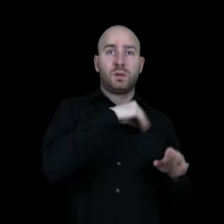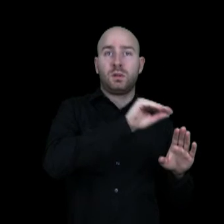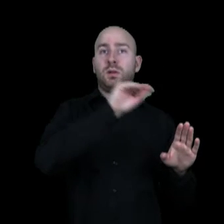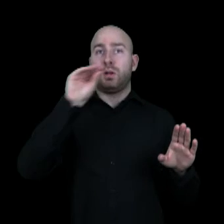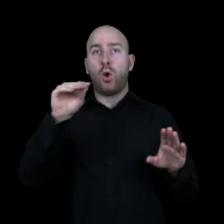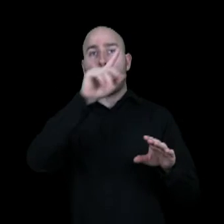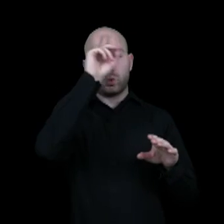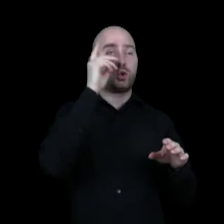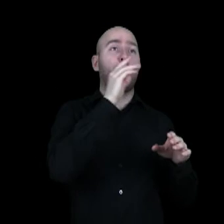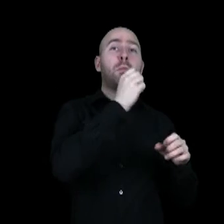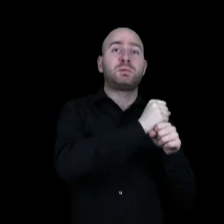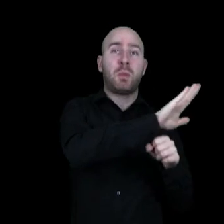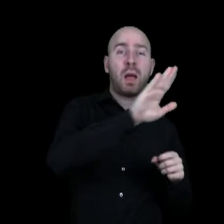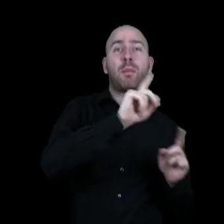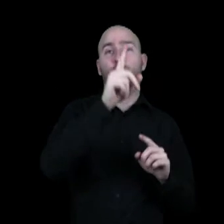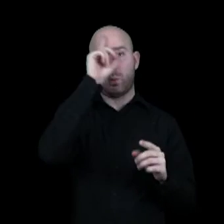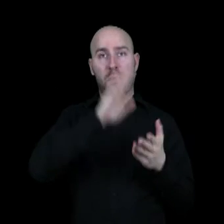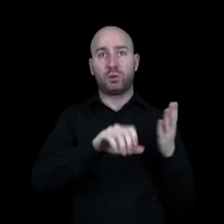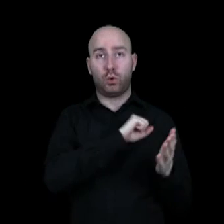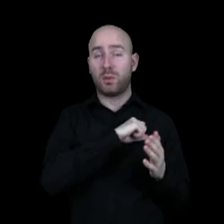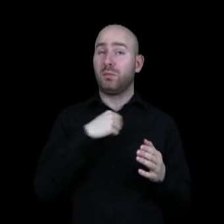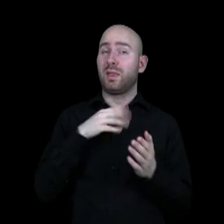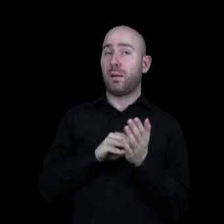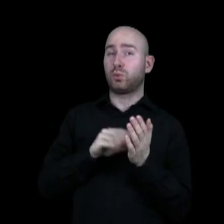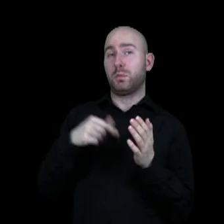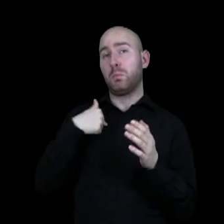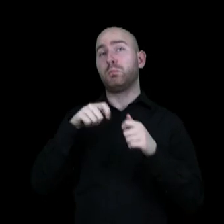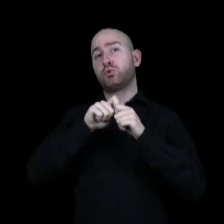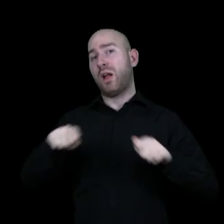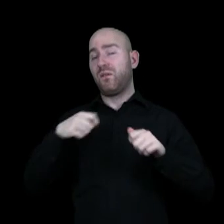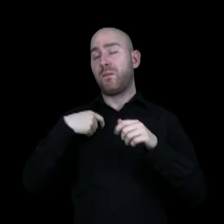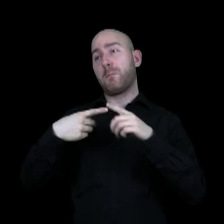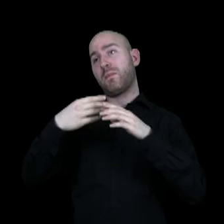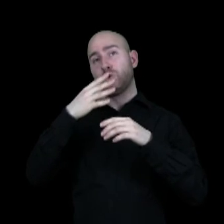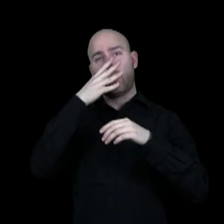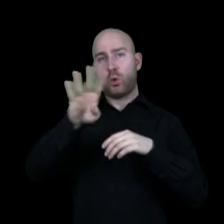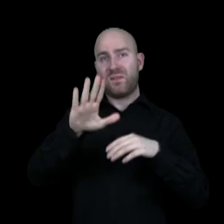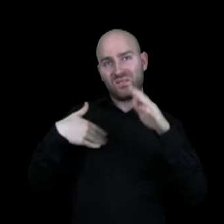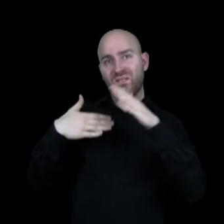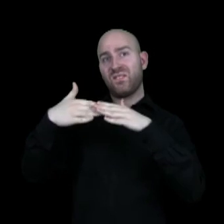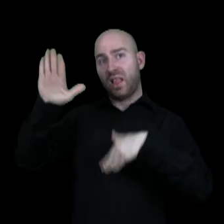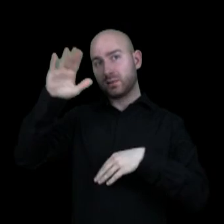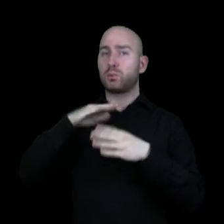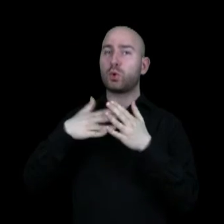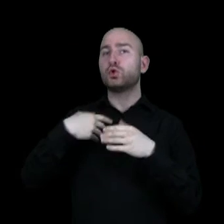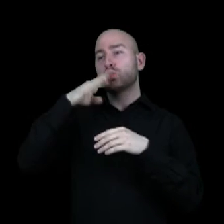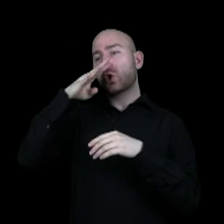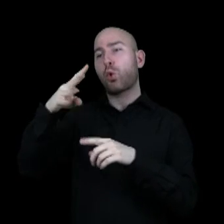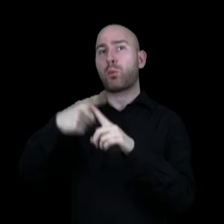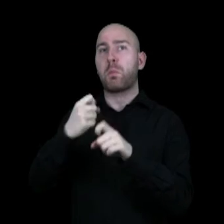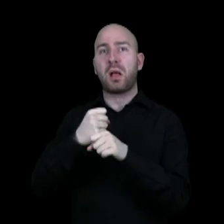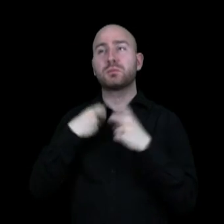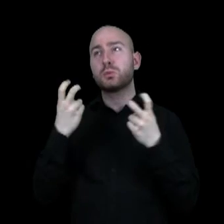lub bezrobotnych jeśli zrobię więcej niż miesiąc przerwy jeśli przez cztery i pół tygodnia nie będę szukał pracy to